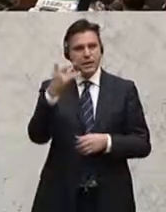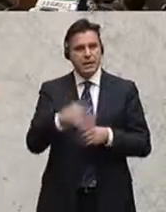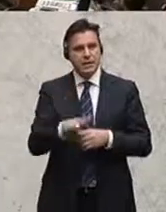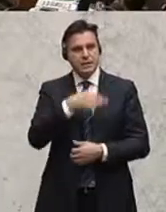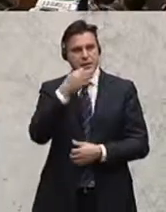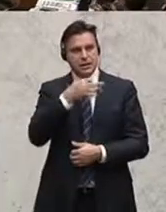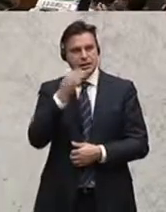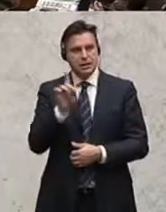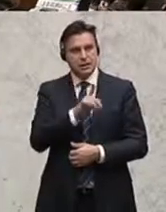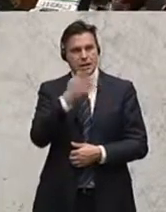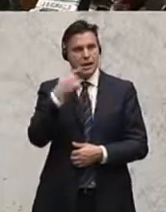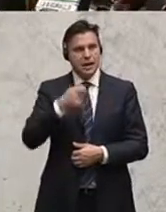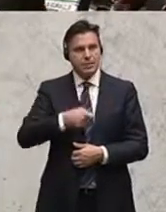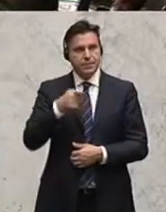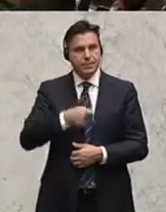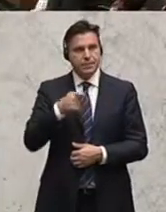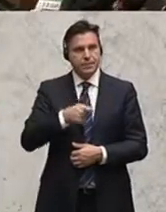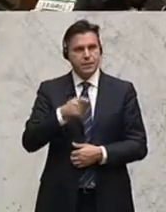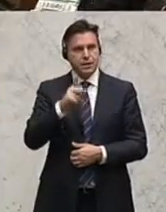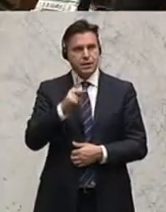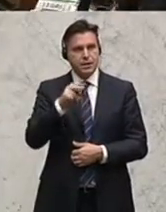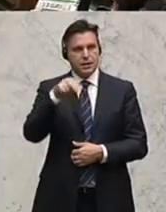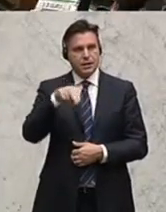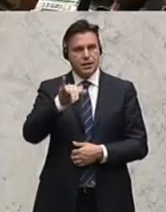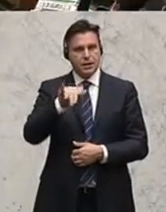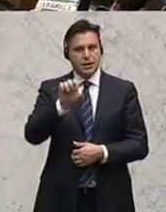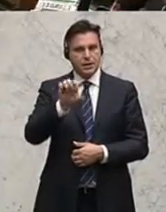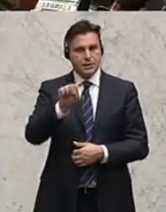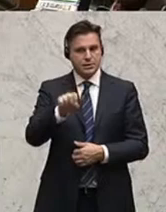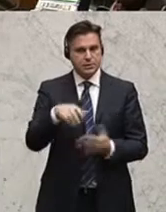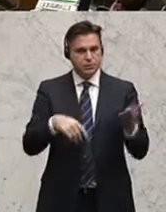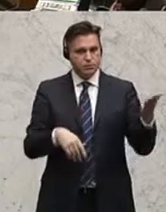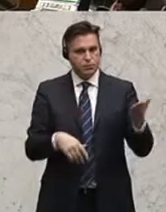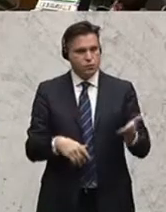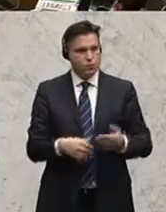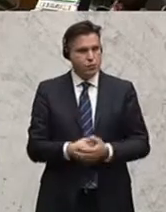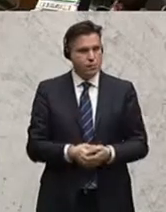schätzen, sagt Hermann Schultes von der ÖVP. Er ist der Präsident der Landwirtschaftskammer.